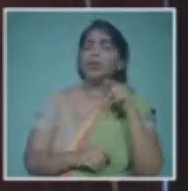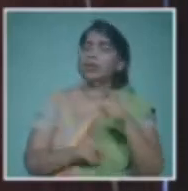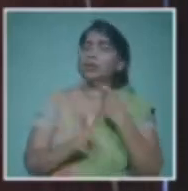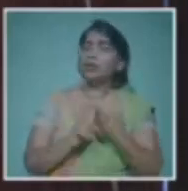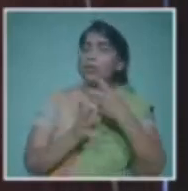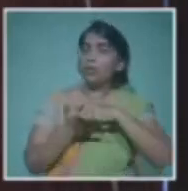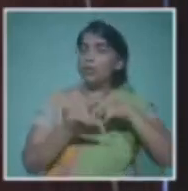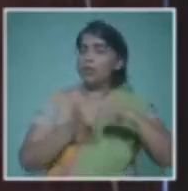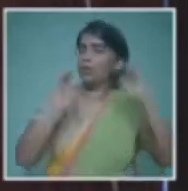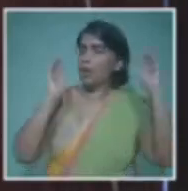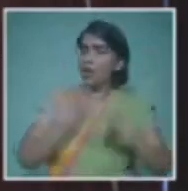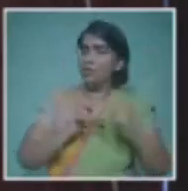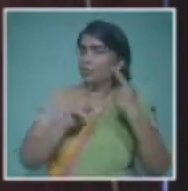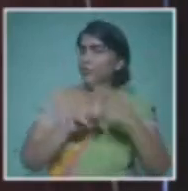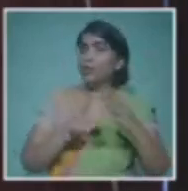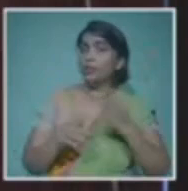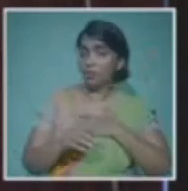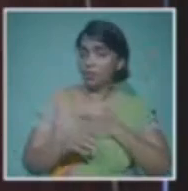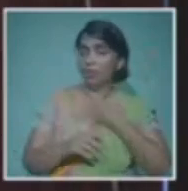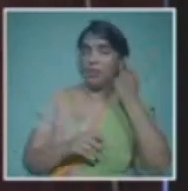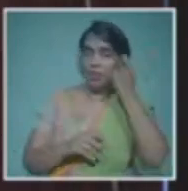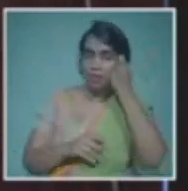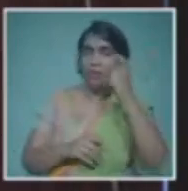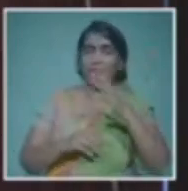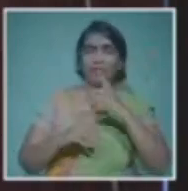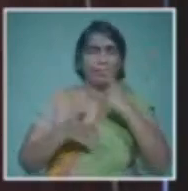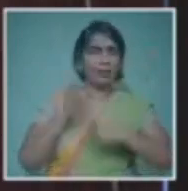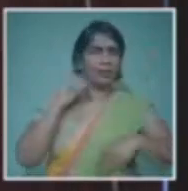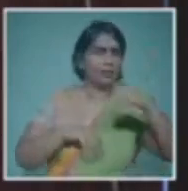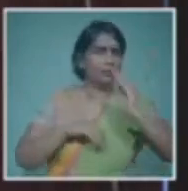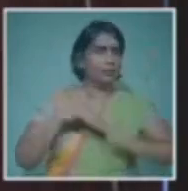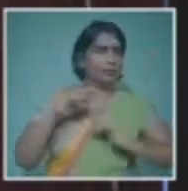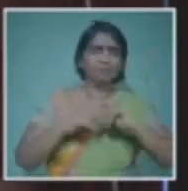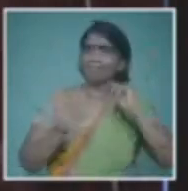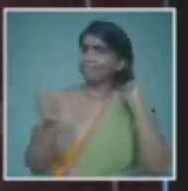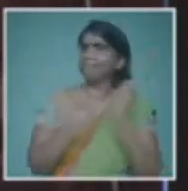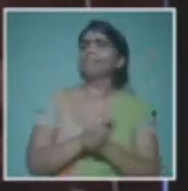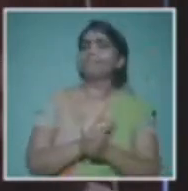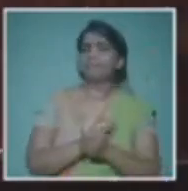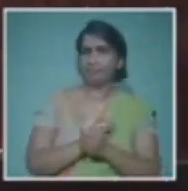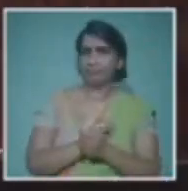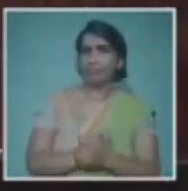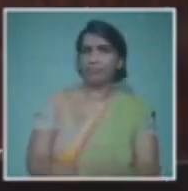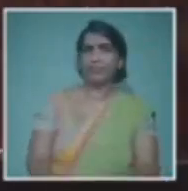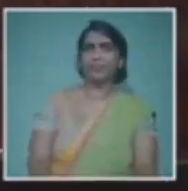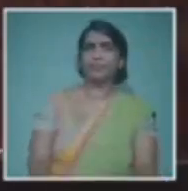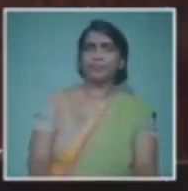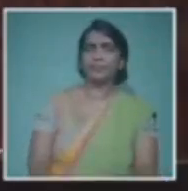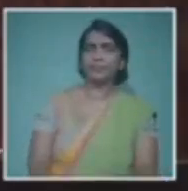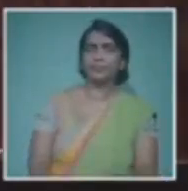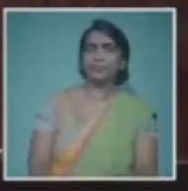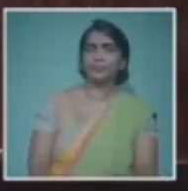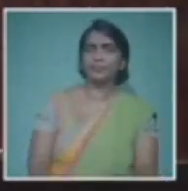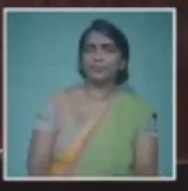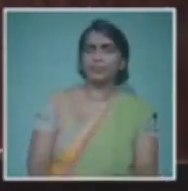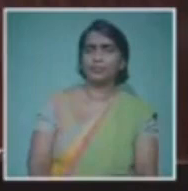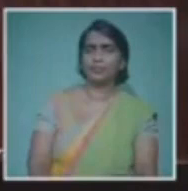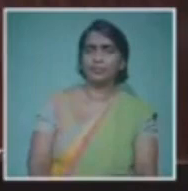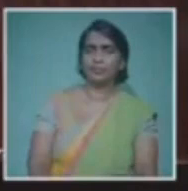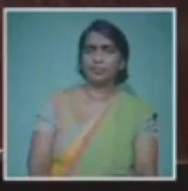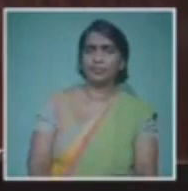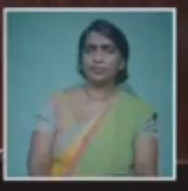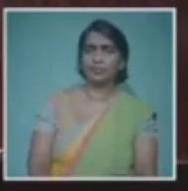කොට්ටාස අඩු කරන එක විතරක් නෙමෙයි මගේ මතේ නම් මේ විකෘති මැතිවරණ ක්‍රමයම වෙනස් කරන්න කියන එක. හරි හරි. දැන් ඔබතුමා කිව්වා.